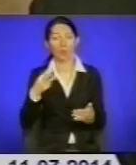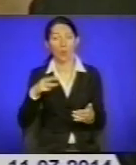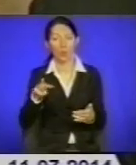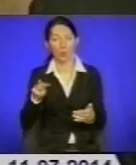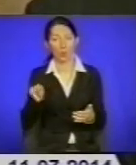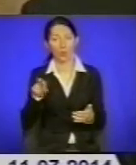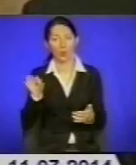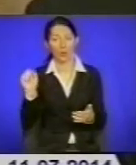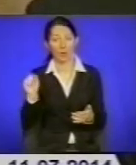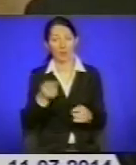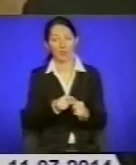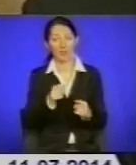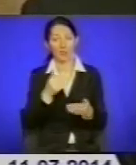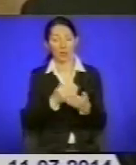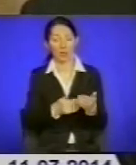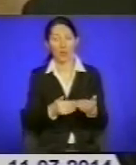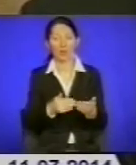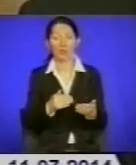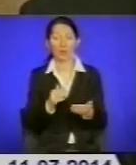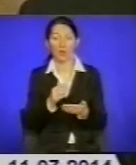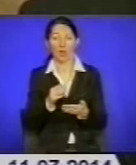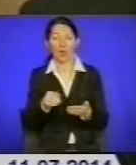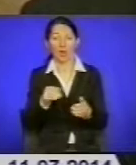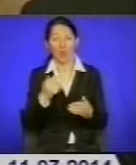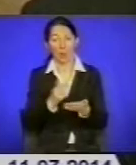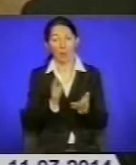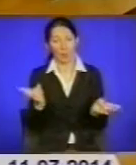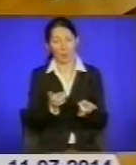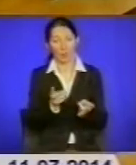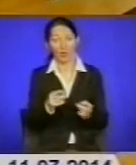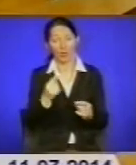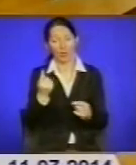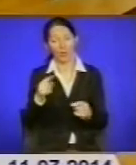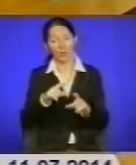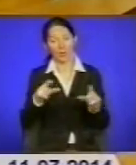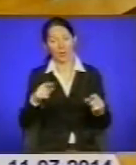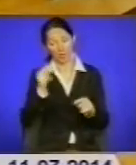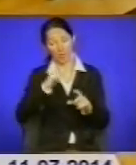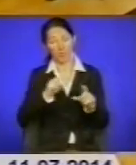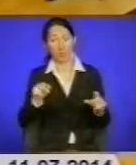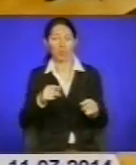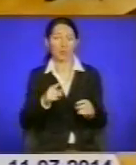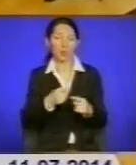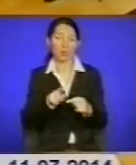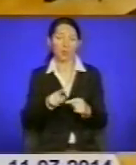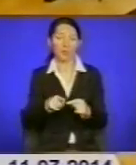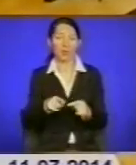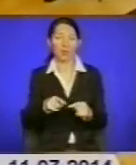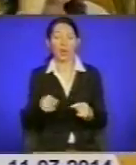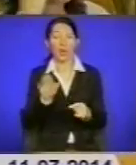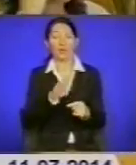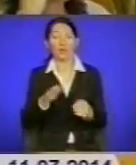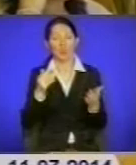модулі потрібні одним навчальним закладам, якісь програмні модулі потрібні іншим навчальним закладам. В обласній раді планують вже з вересня протестувати проект